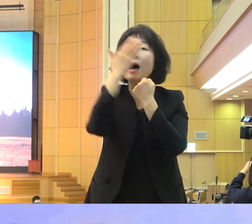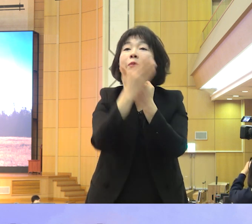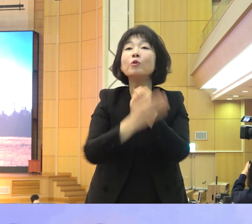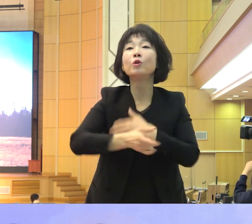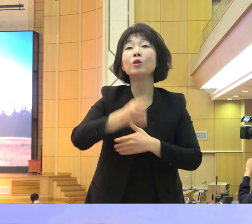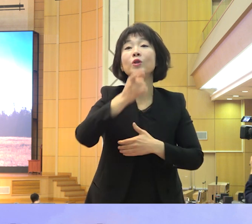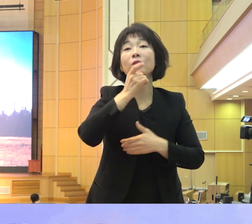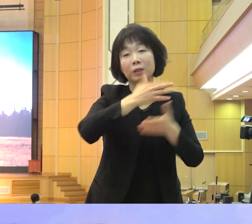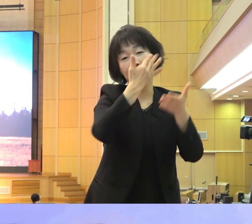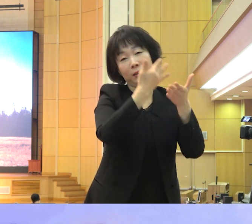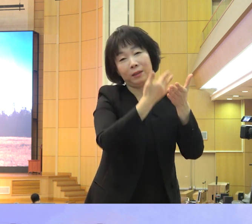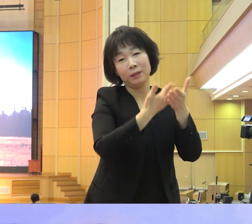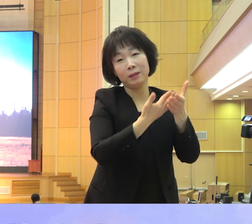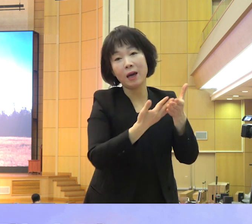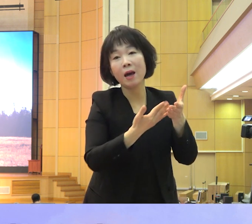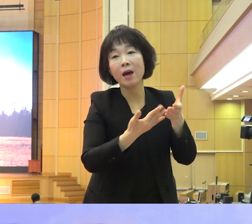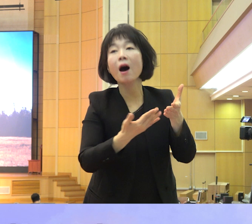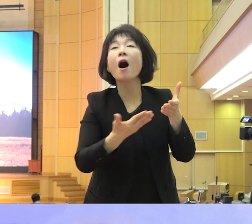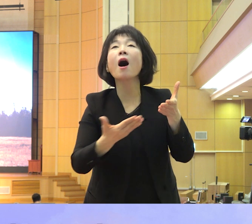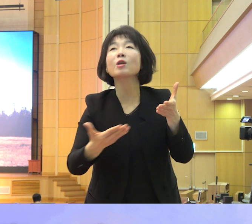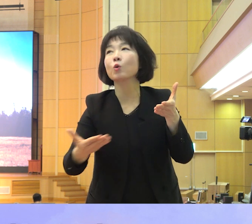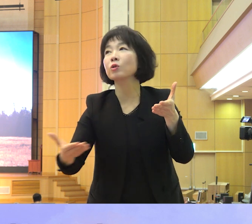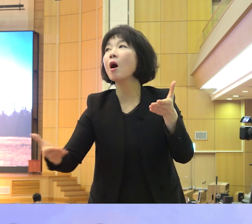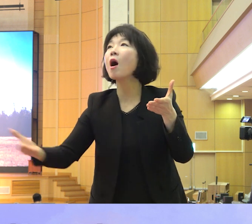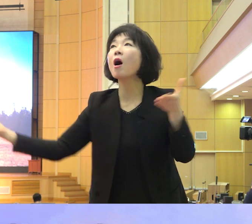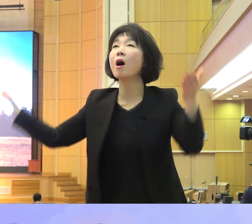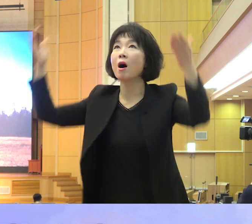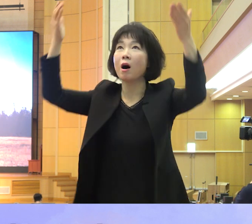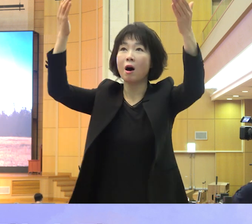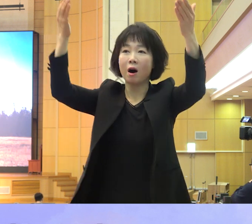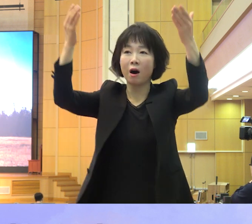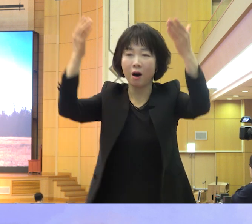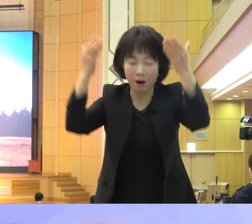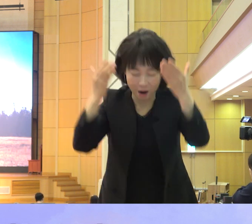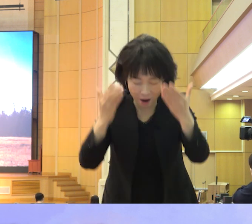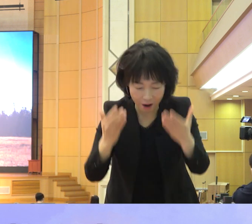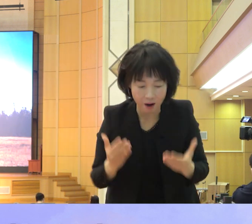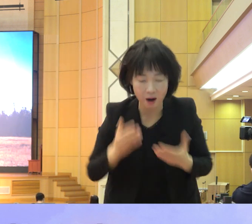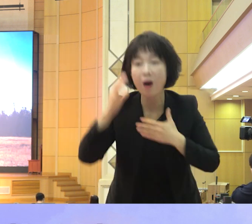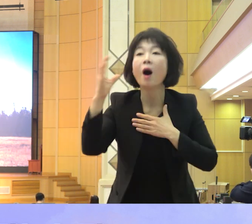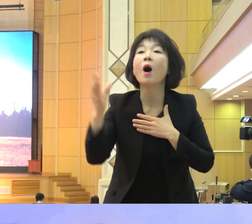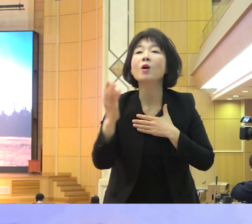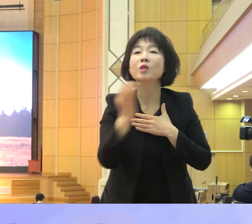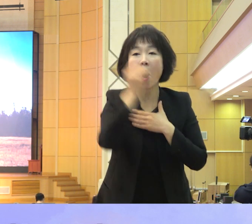은혜의 강물 흐르게 하소서.